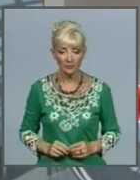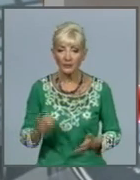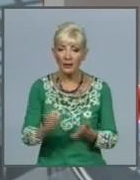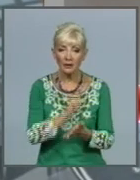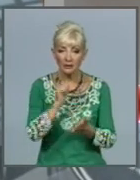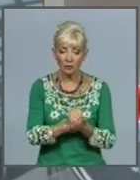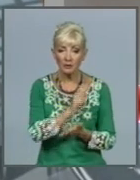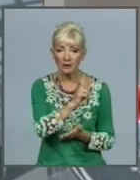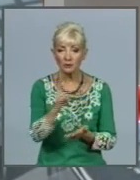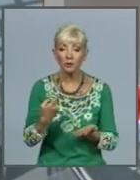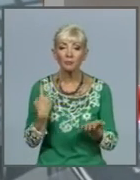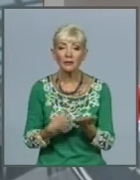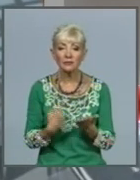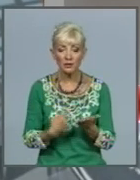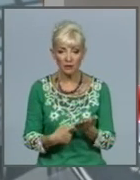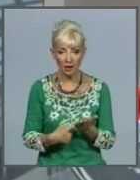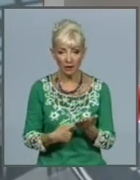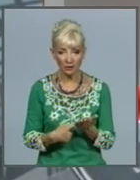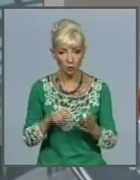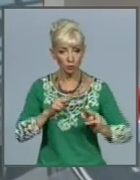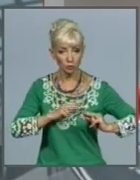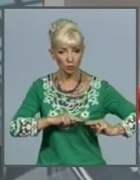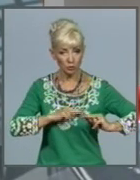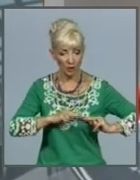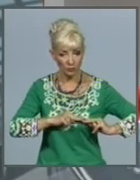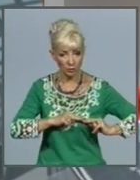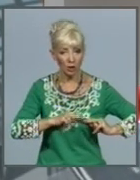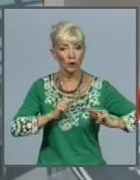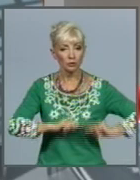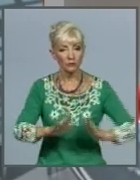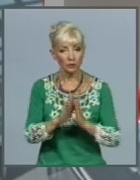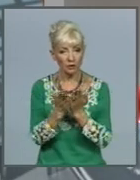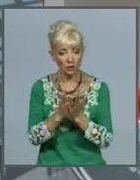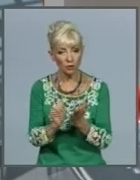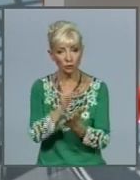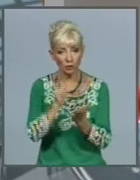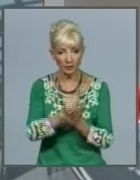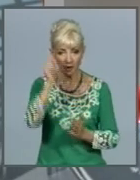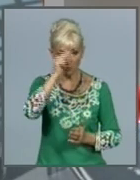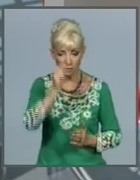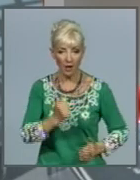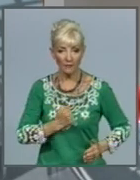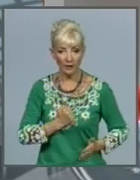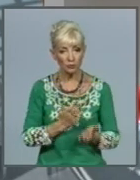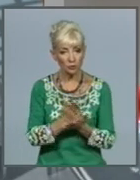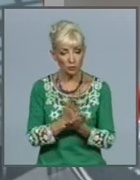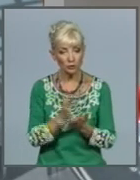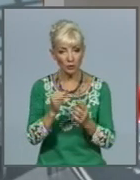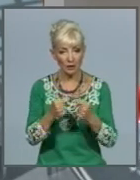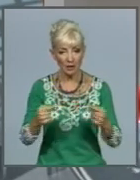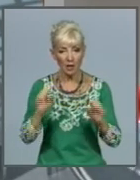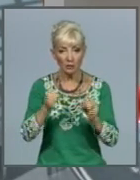Документи, що підтверджують трудову діяльність, трудову книжку, документи про навчання, військову службу тощо, можна подати